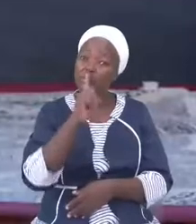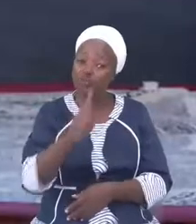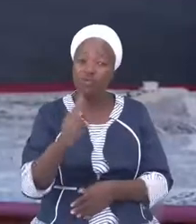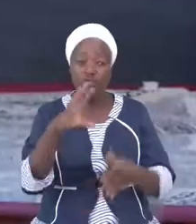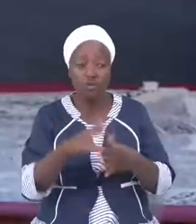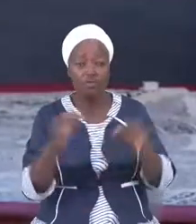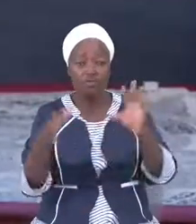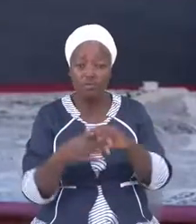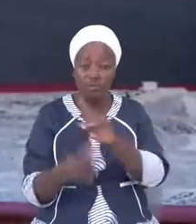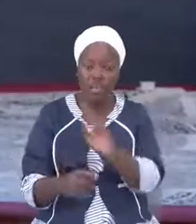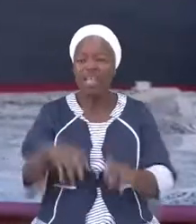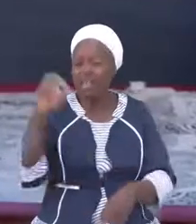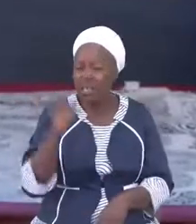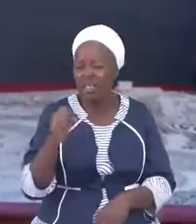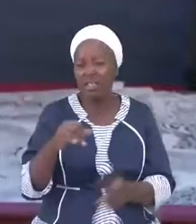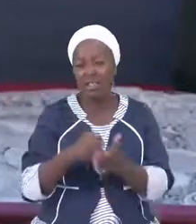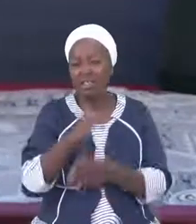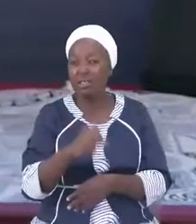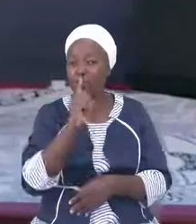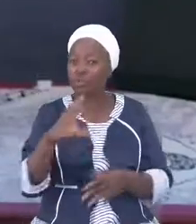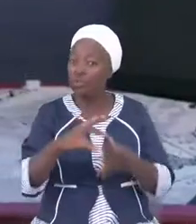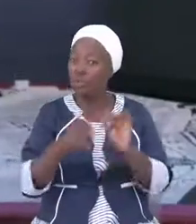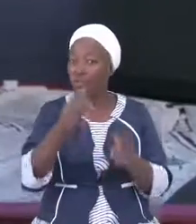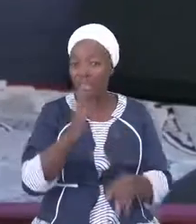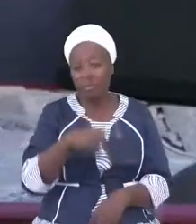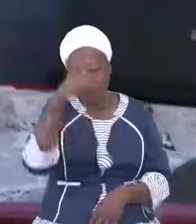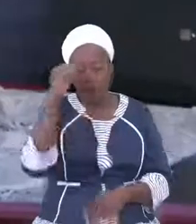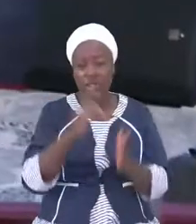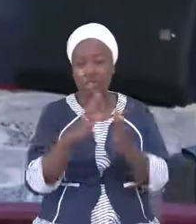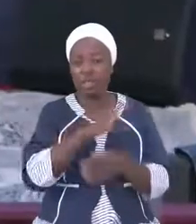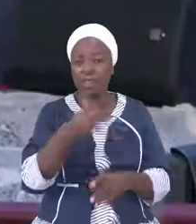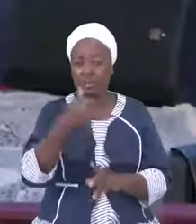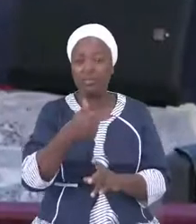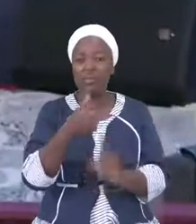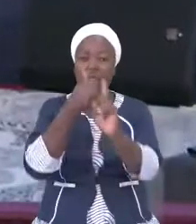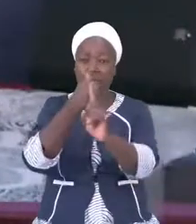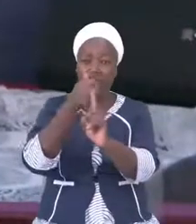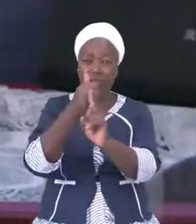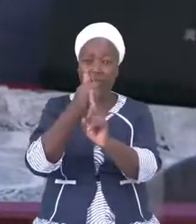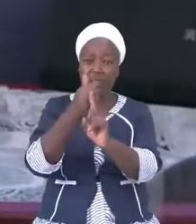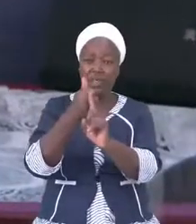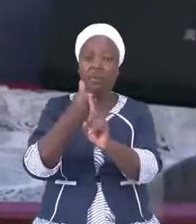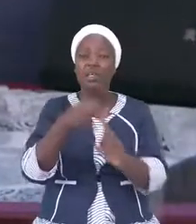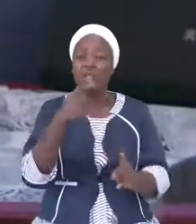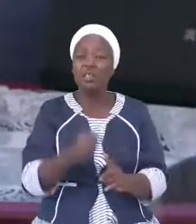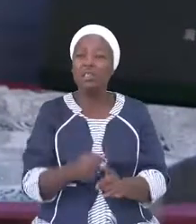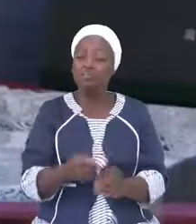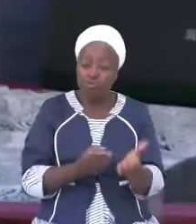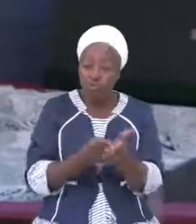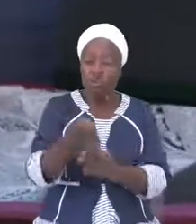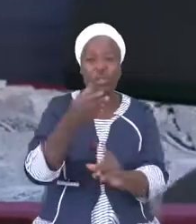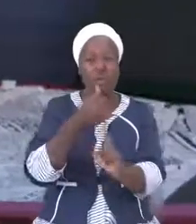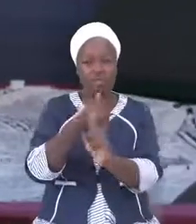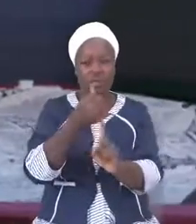d'abord, est-ce une vraie histoire? Oui, une vraie histoire, parce que Jésus-Christ est